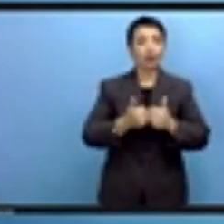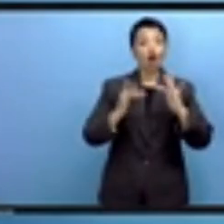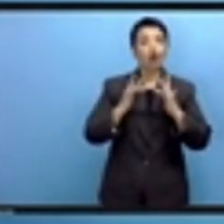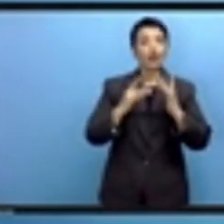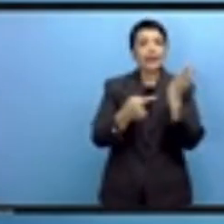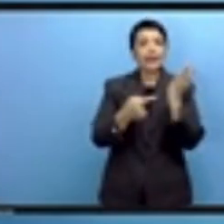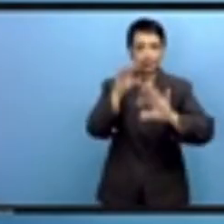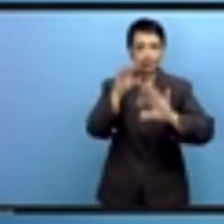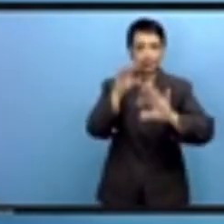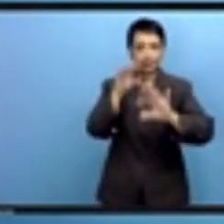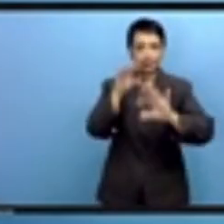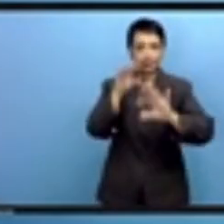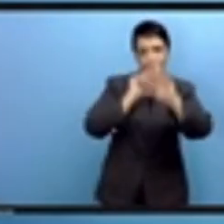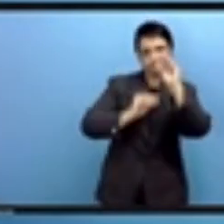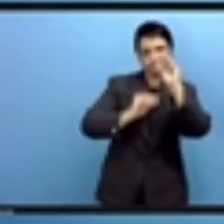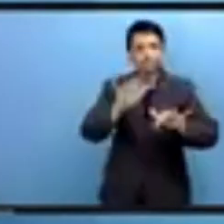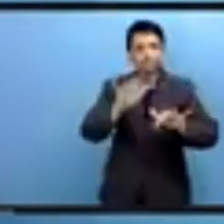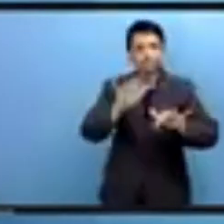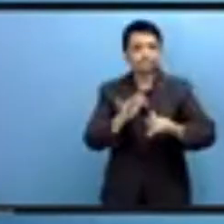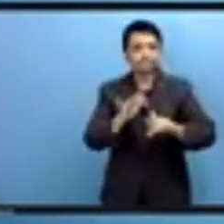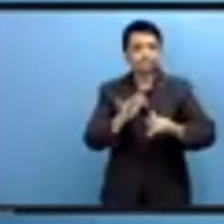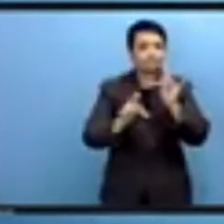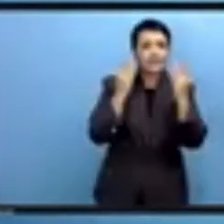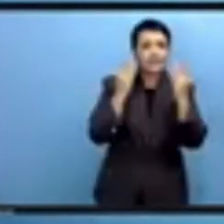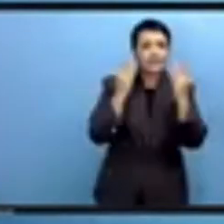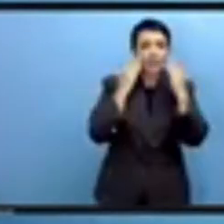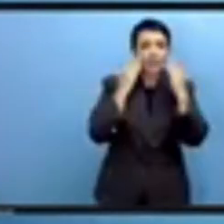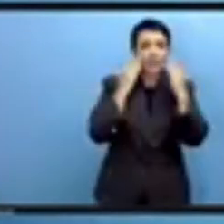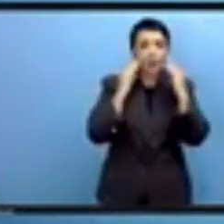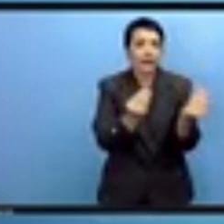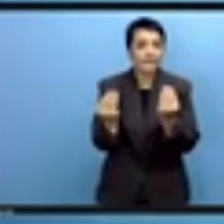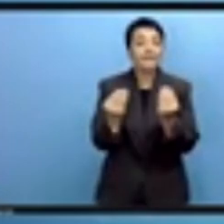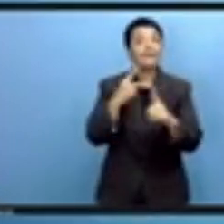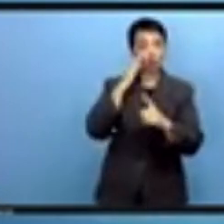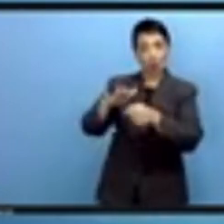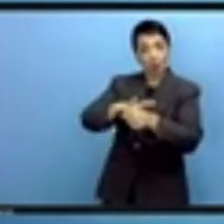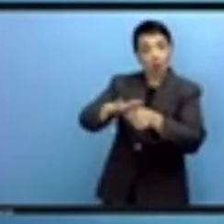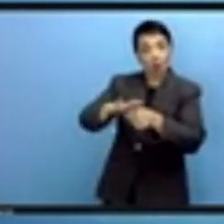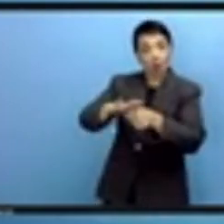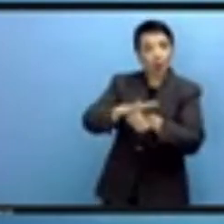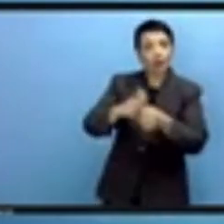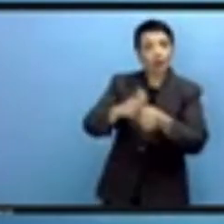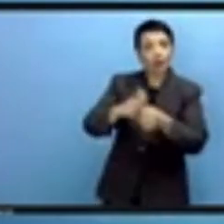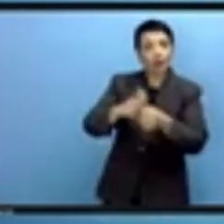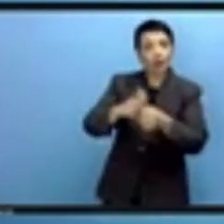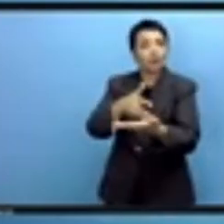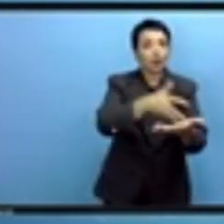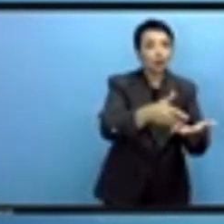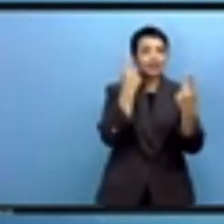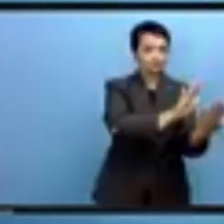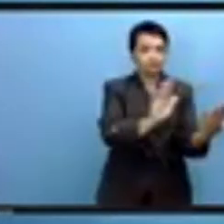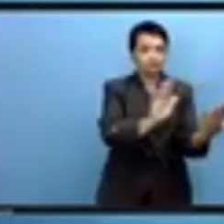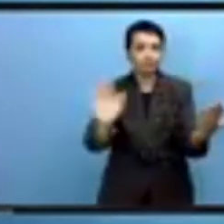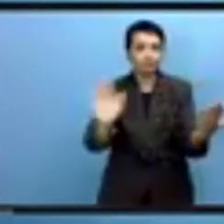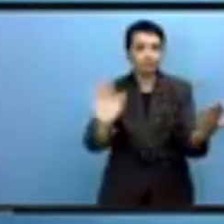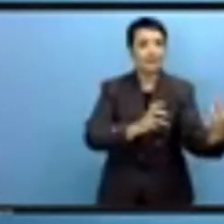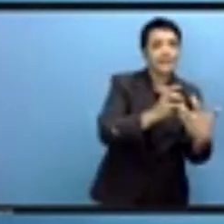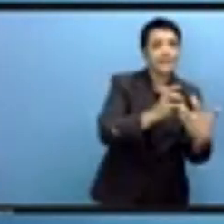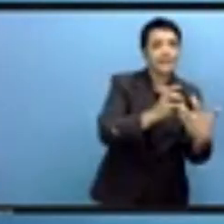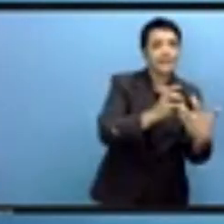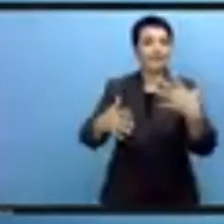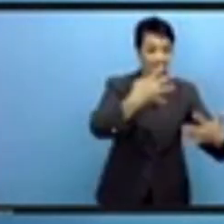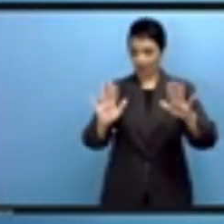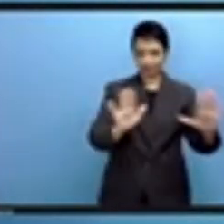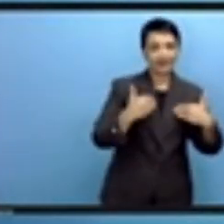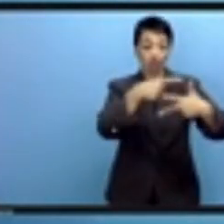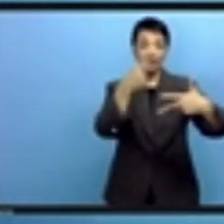并且还需要解决数字扫盲的问题，并且提供更多的本地语言所提供的内